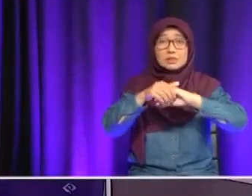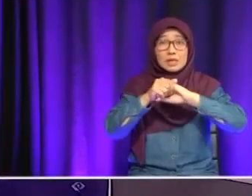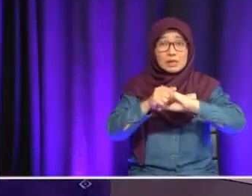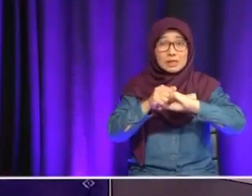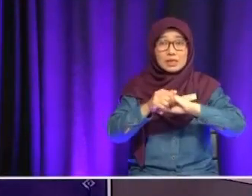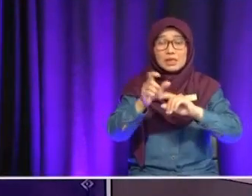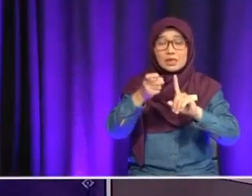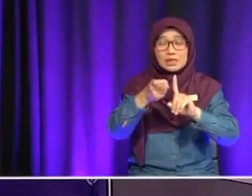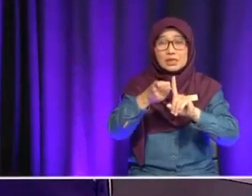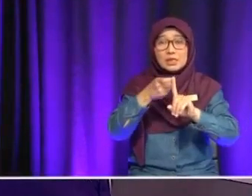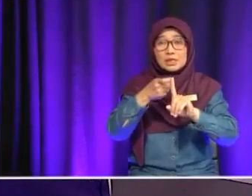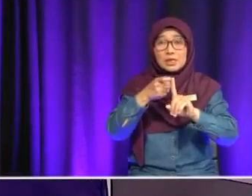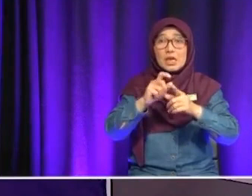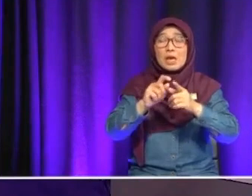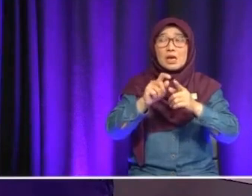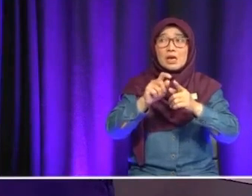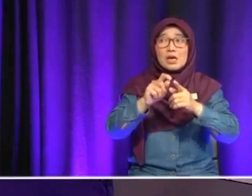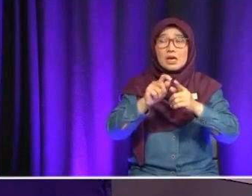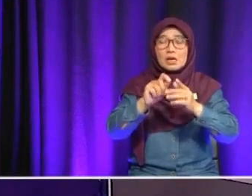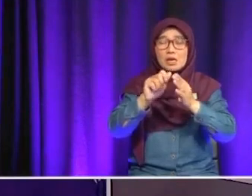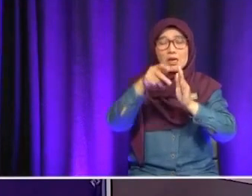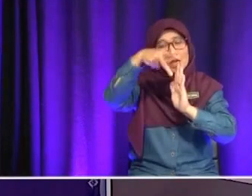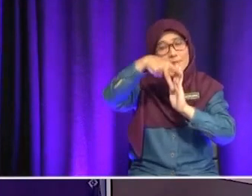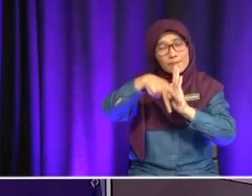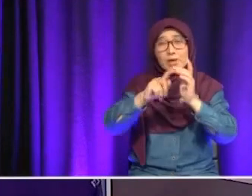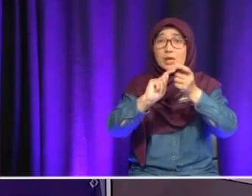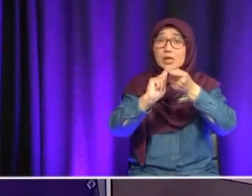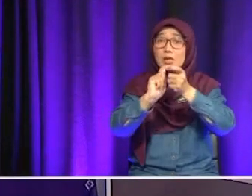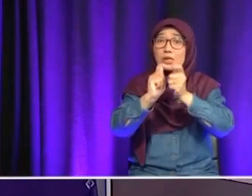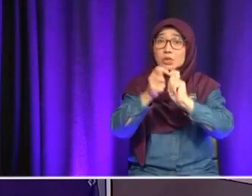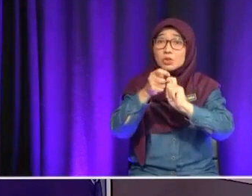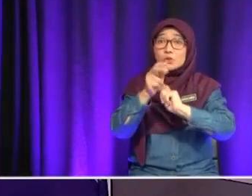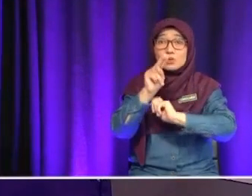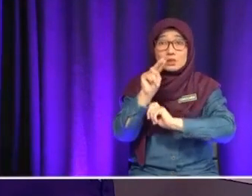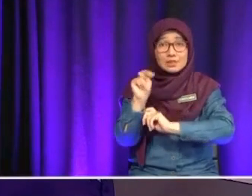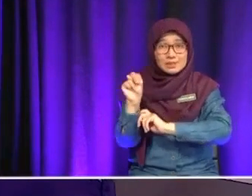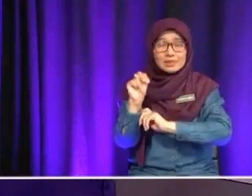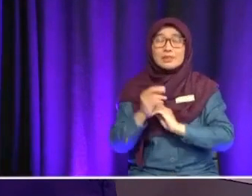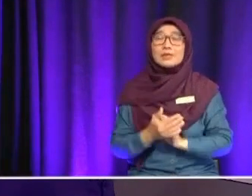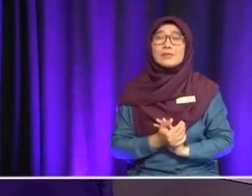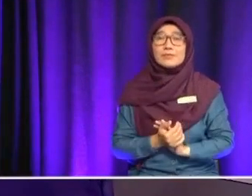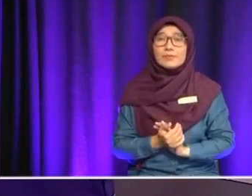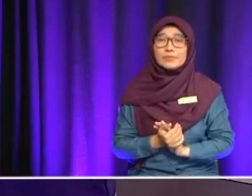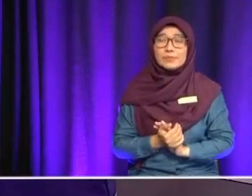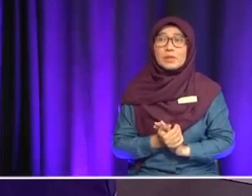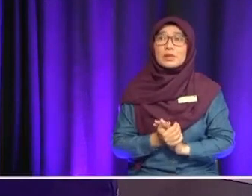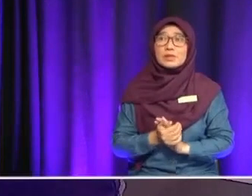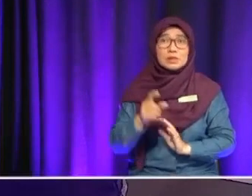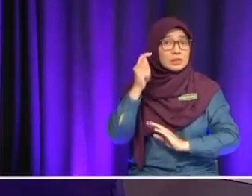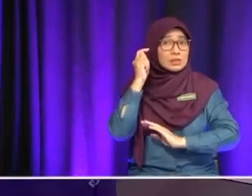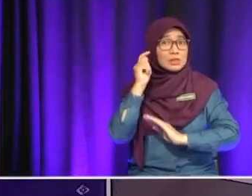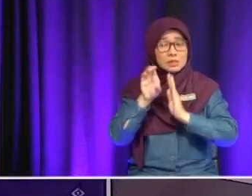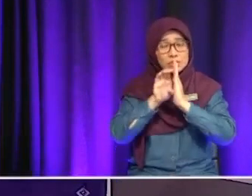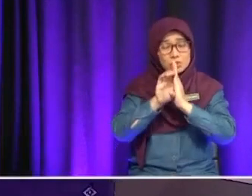aspek pertukaran. Jadi sebenarnya Syafiqah, semasa kita berada pada sesi yang bermula tadi, ia adalah salah satu daripada